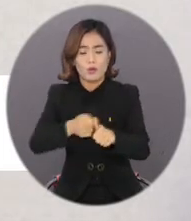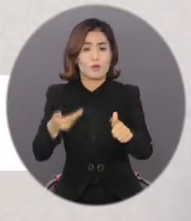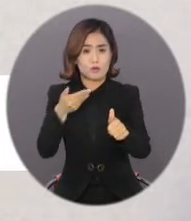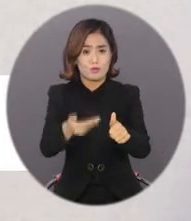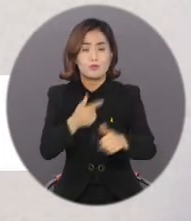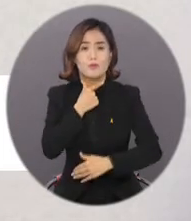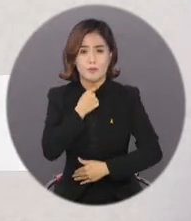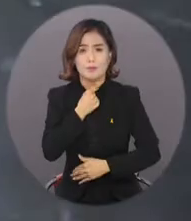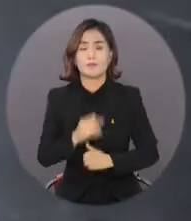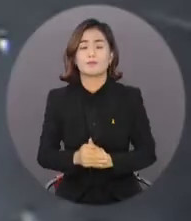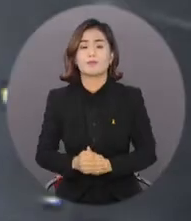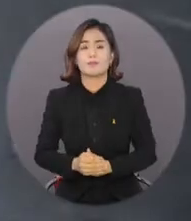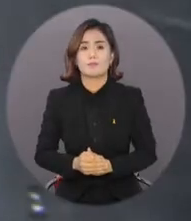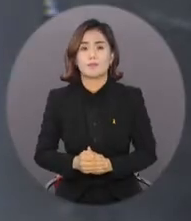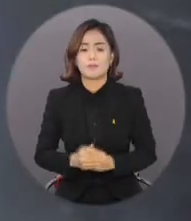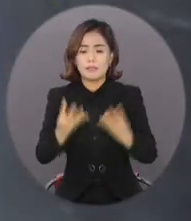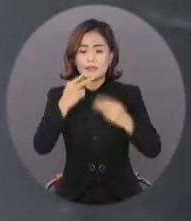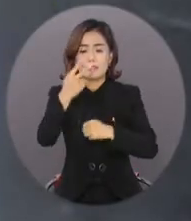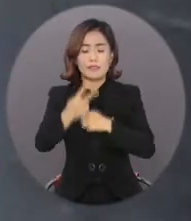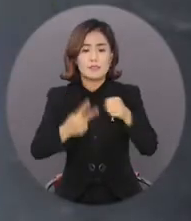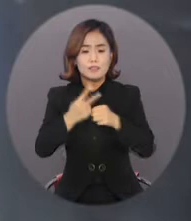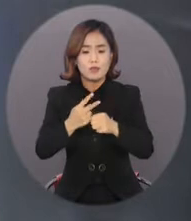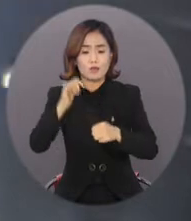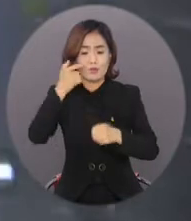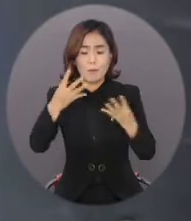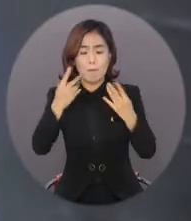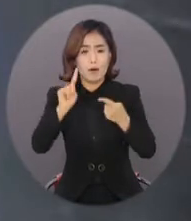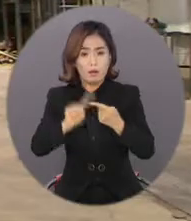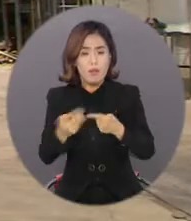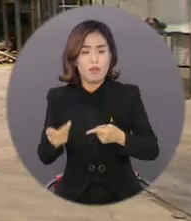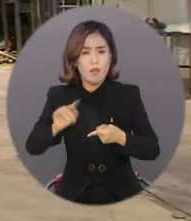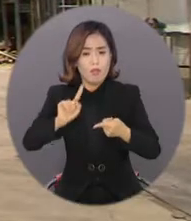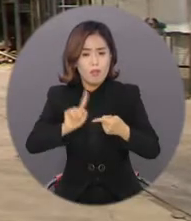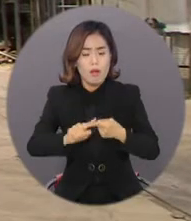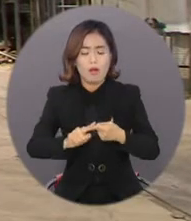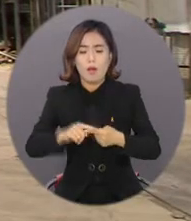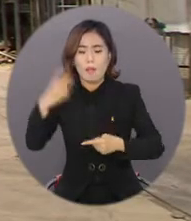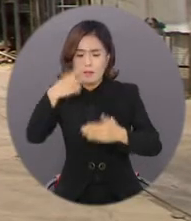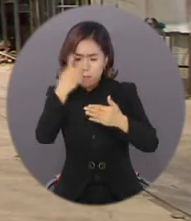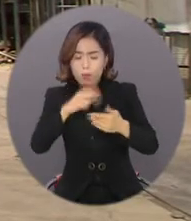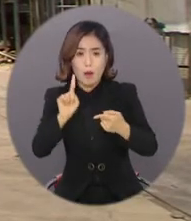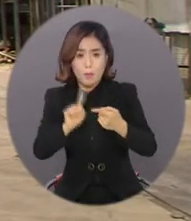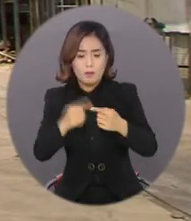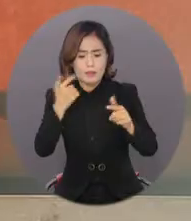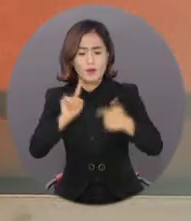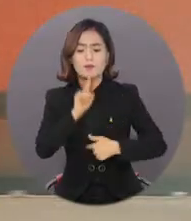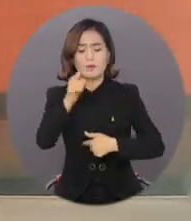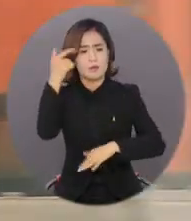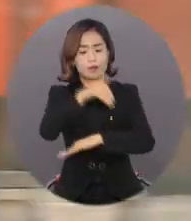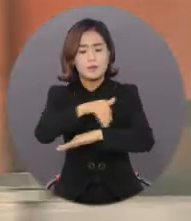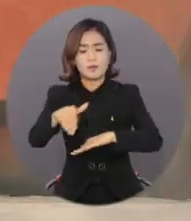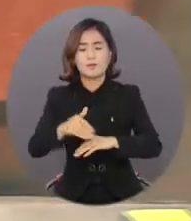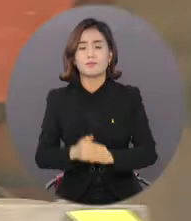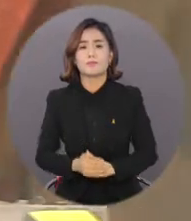선고되길 바라고 있습니다. 징역 2년 6개월을 구형했던 검찰도 판결문을 검토한 뒤 항소 여부를 결정할 예정입니다.